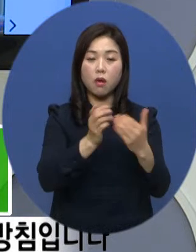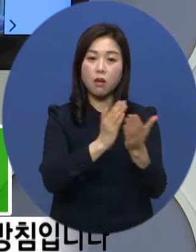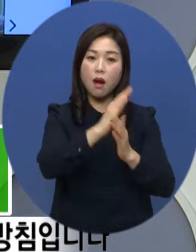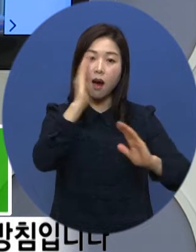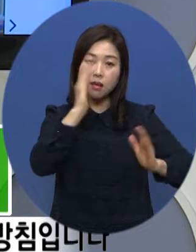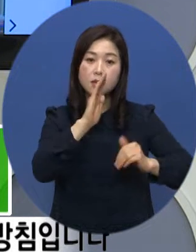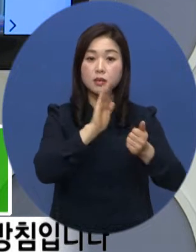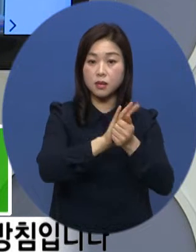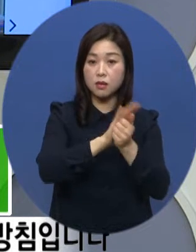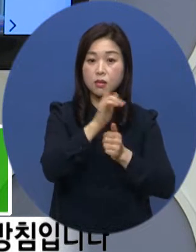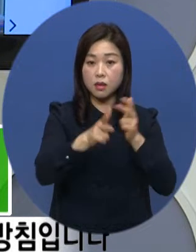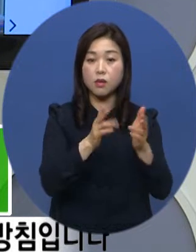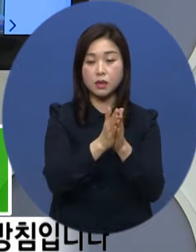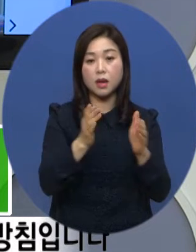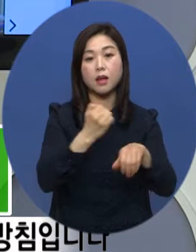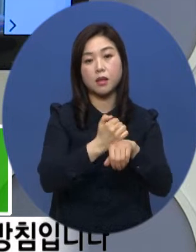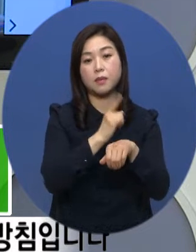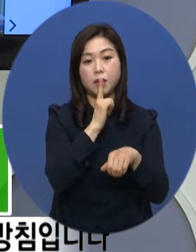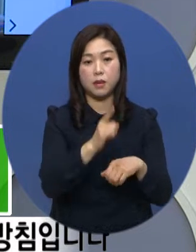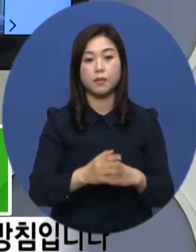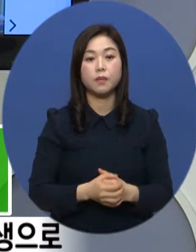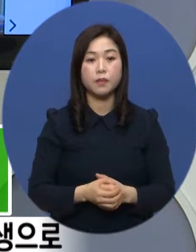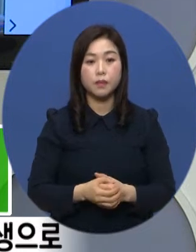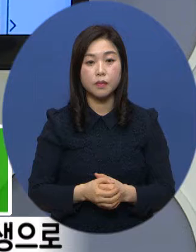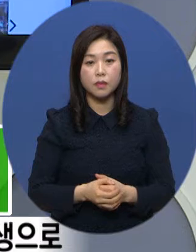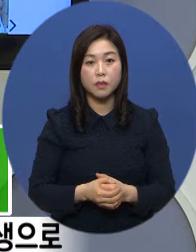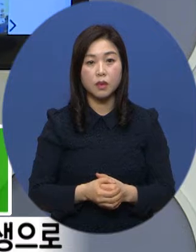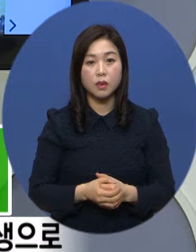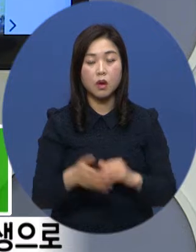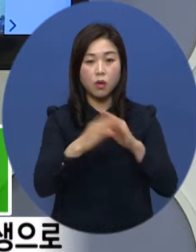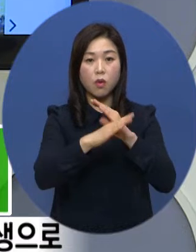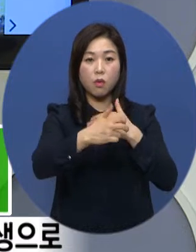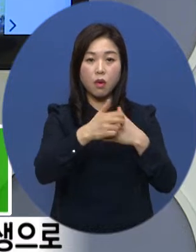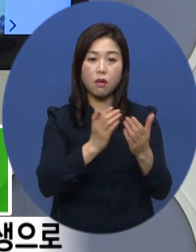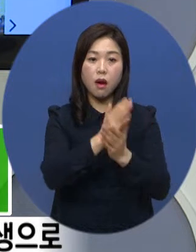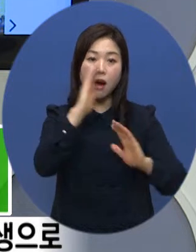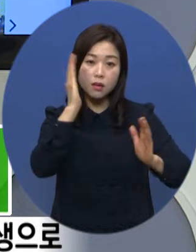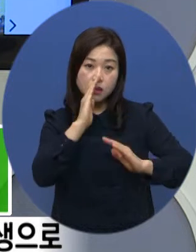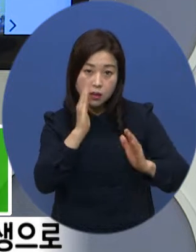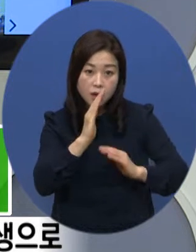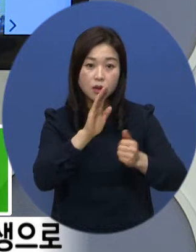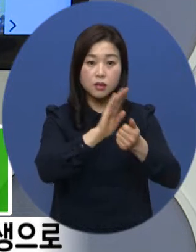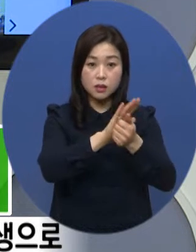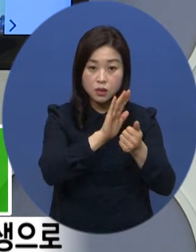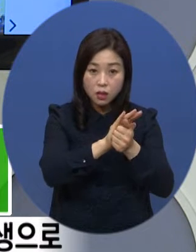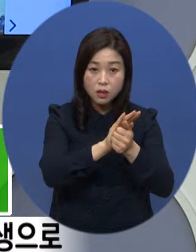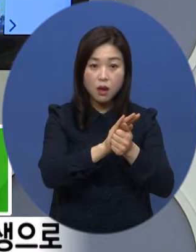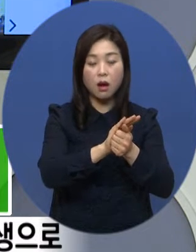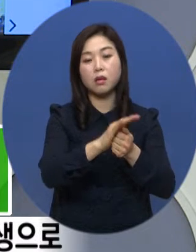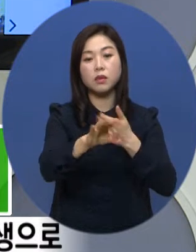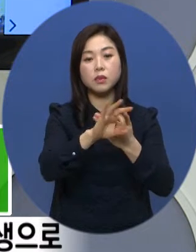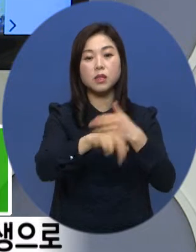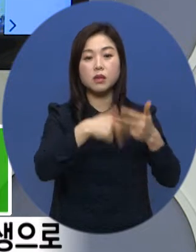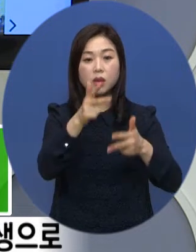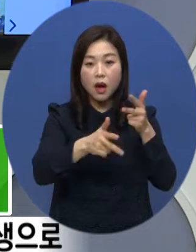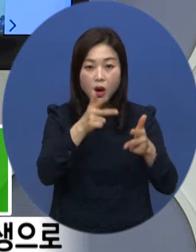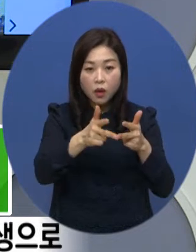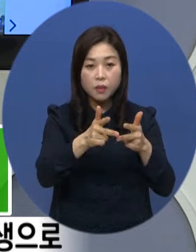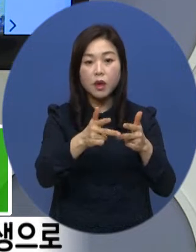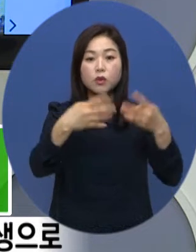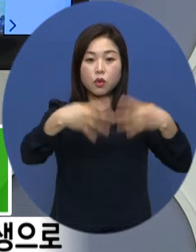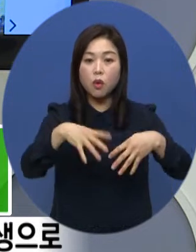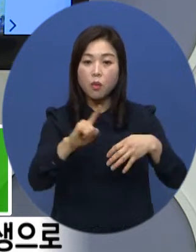시범 사업을 실시 한다는 방침입니다 공중보건 삭제도 시범 사업 지원 조건은 의과대학 학생